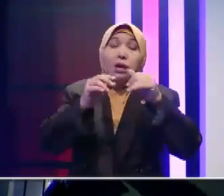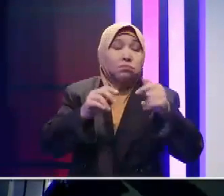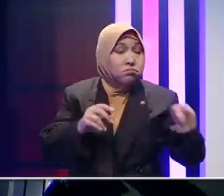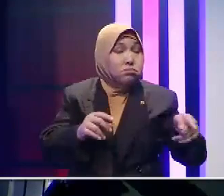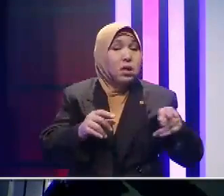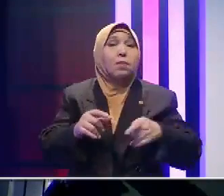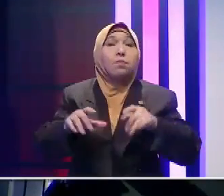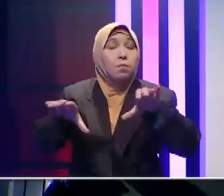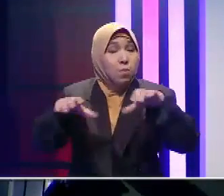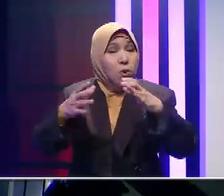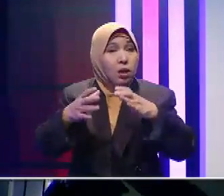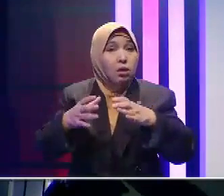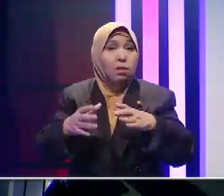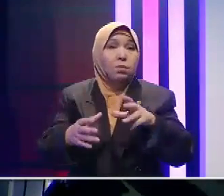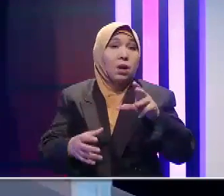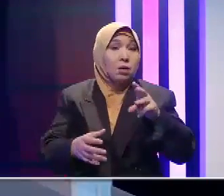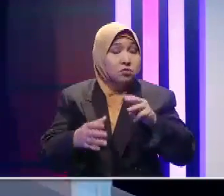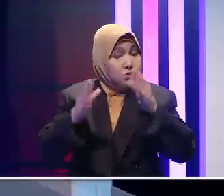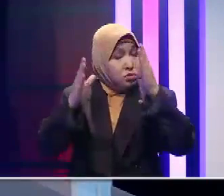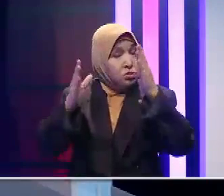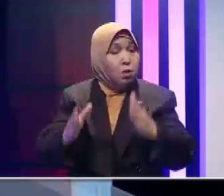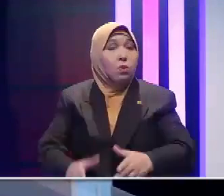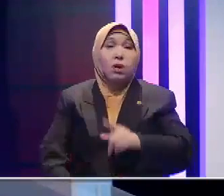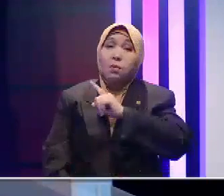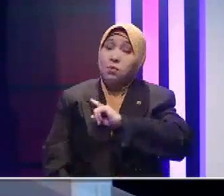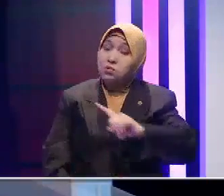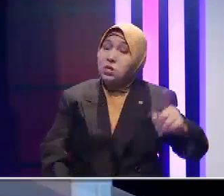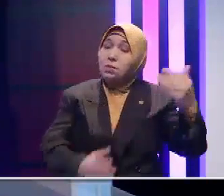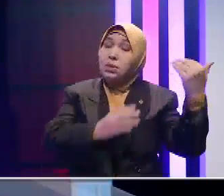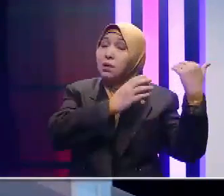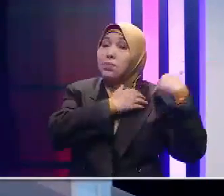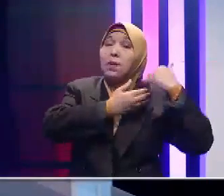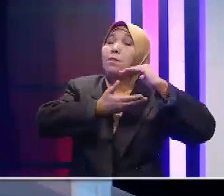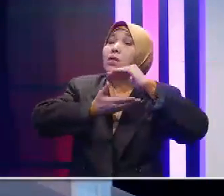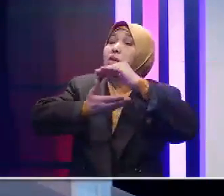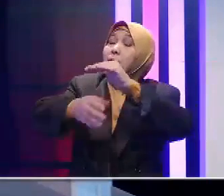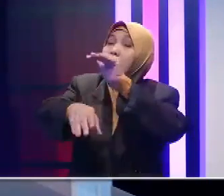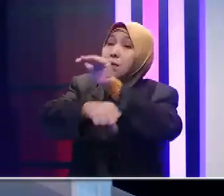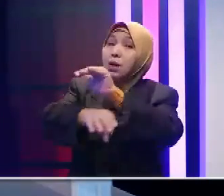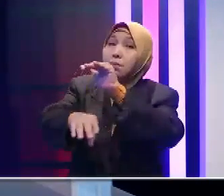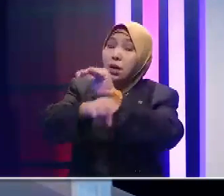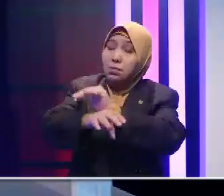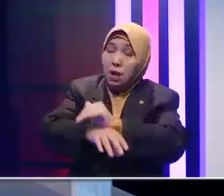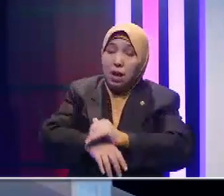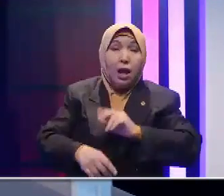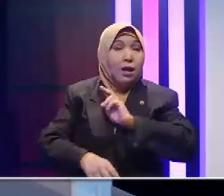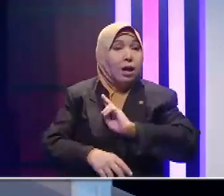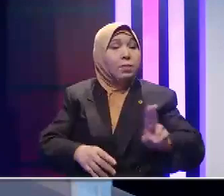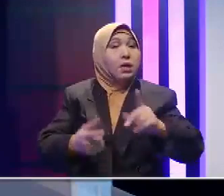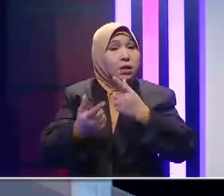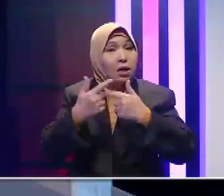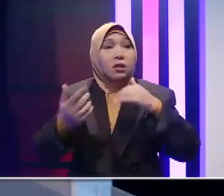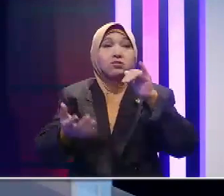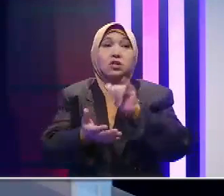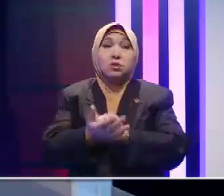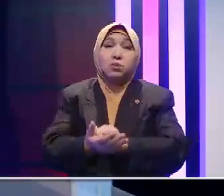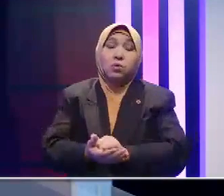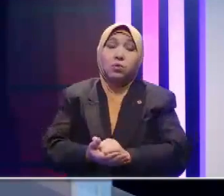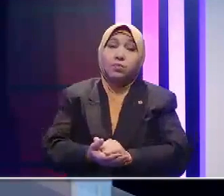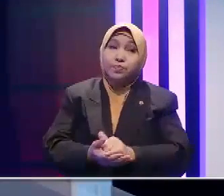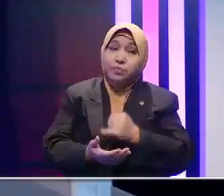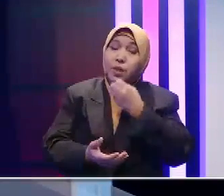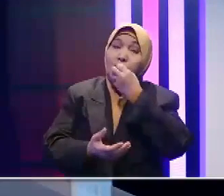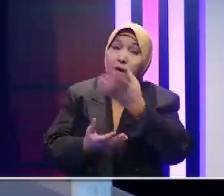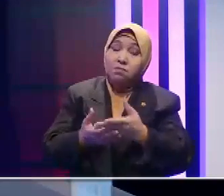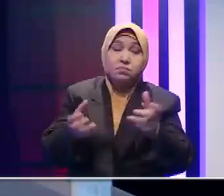sebagai seorang Muslim dan seorang yang bertanggungjawab untuk menyampaikan syiar agama. Dan daripada situ, saya kata dengan